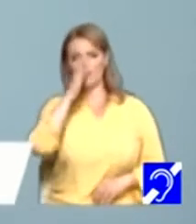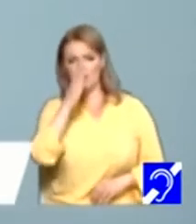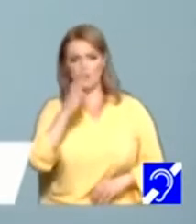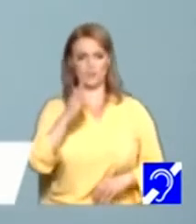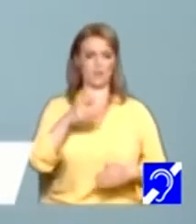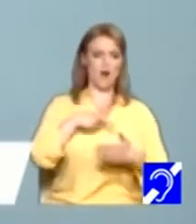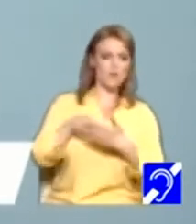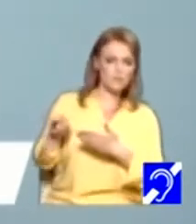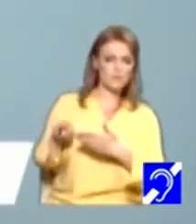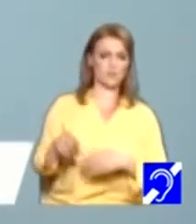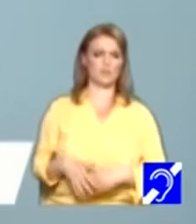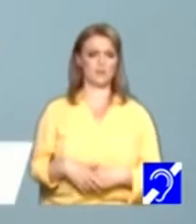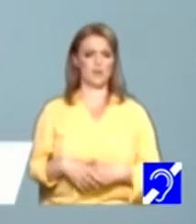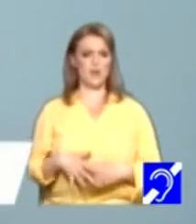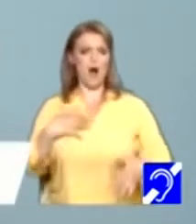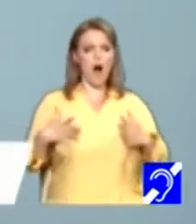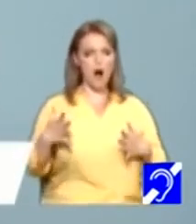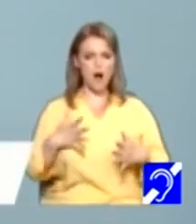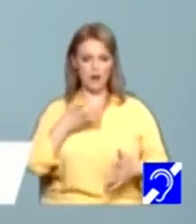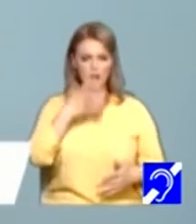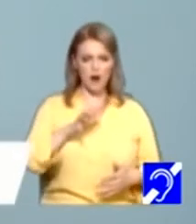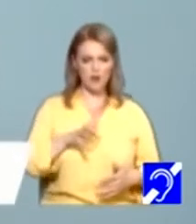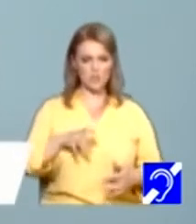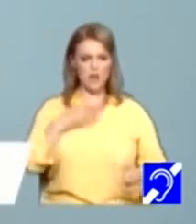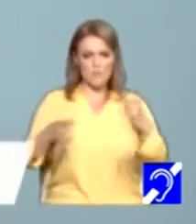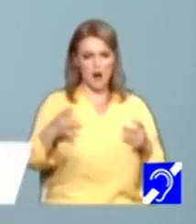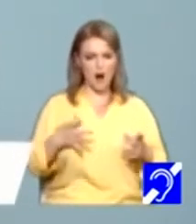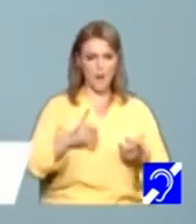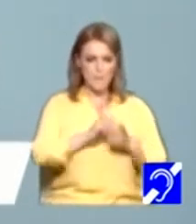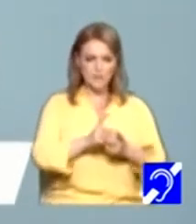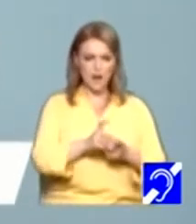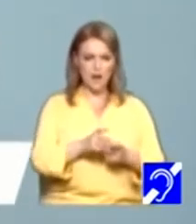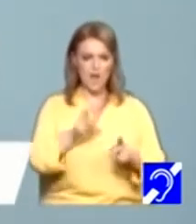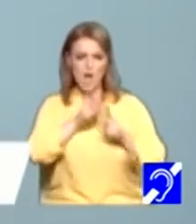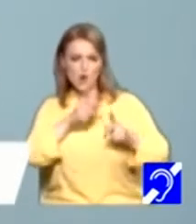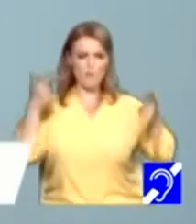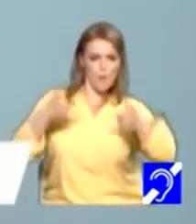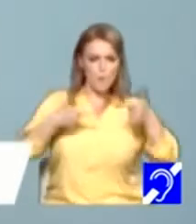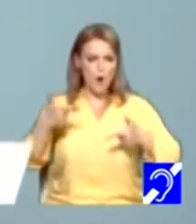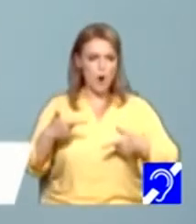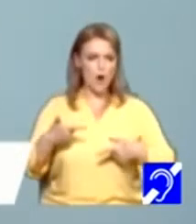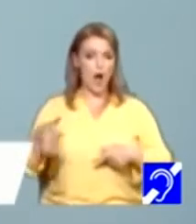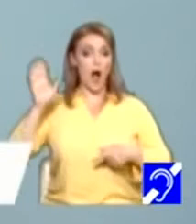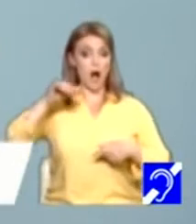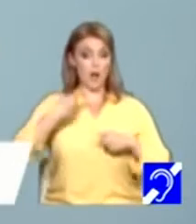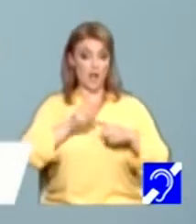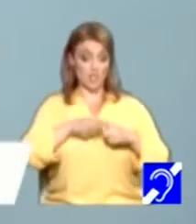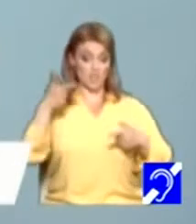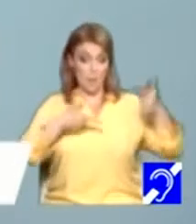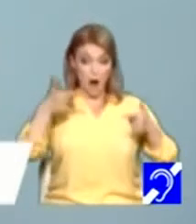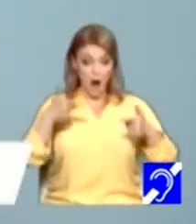ura, emoțiile foarte aprinse, bătălii verbale, care apoi aceste bătălii